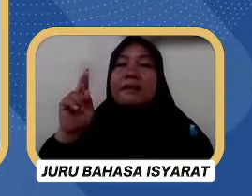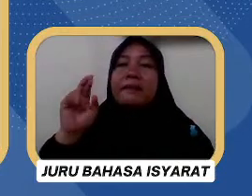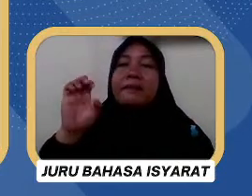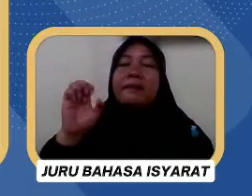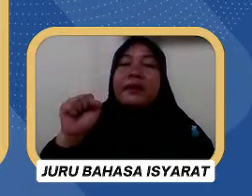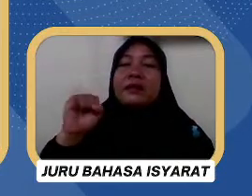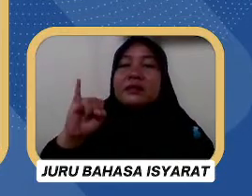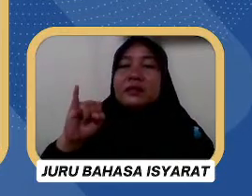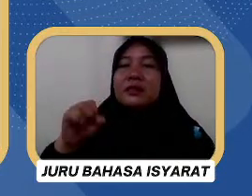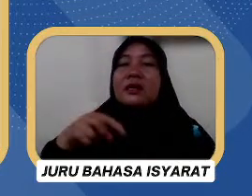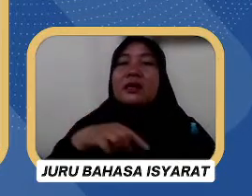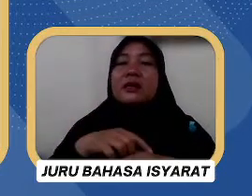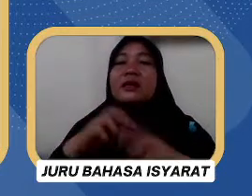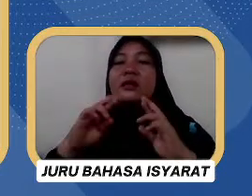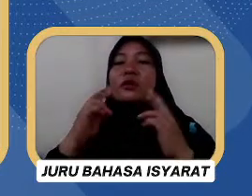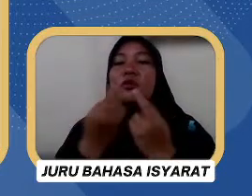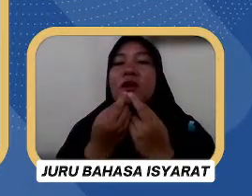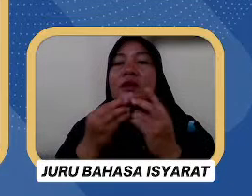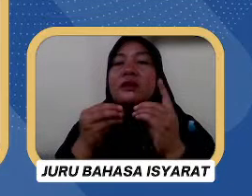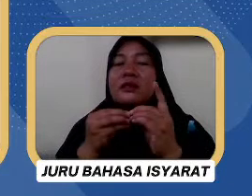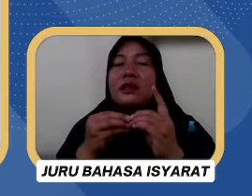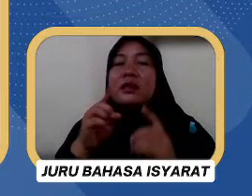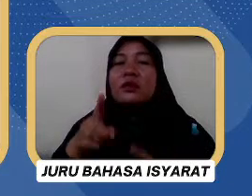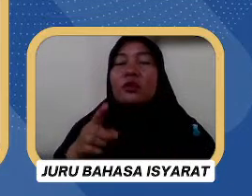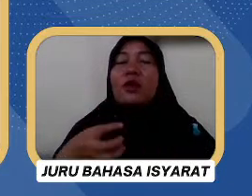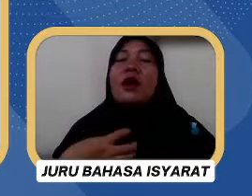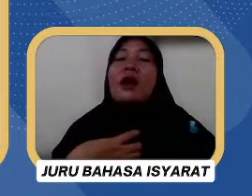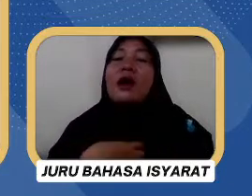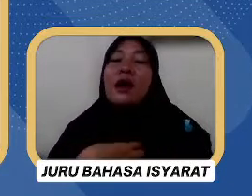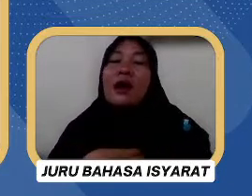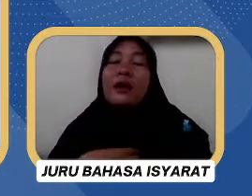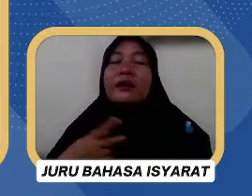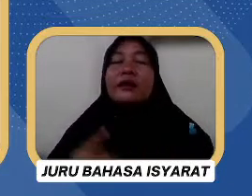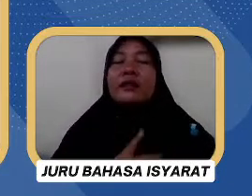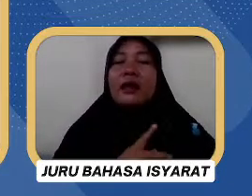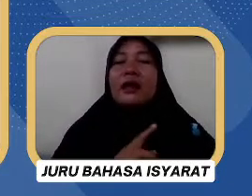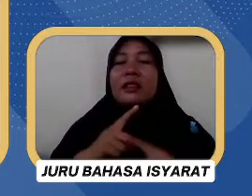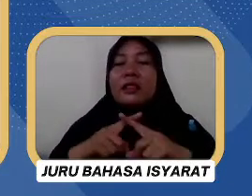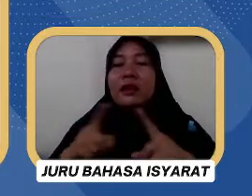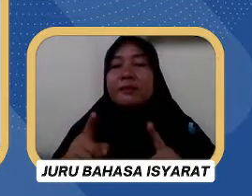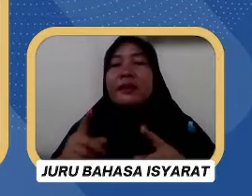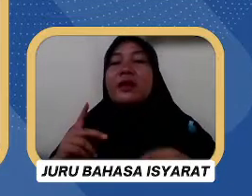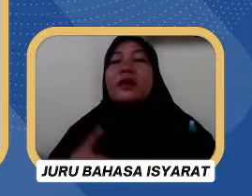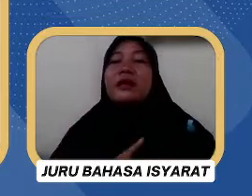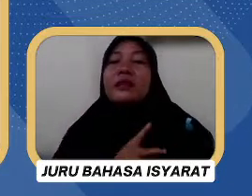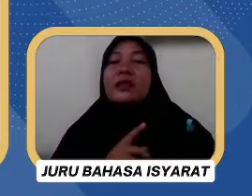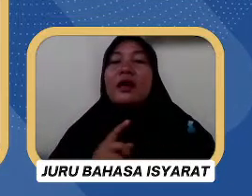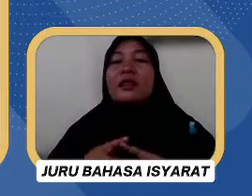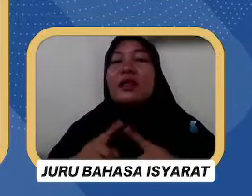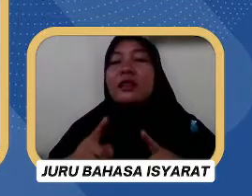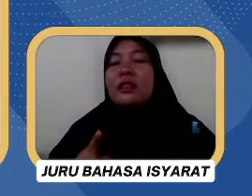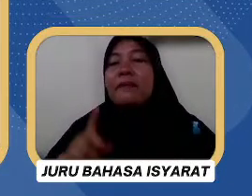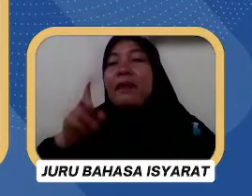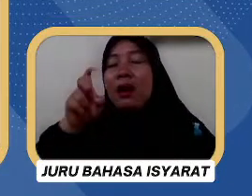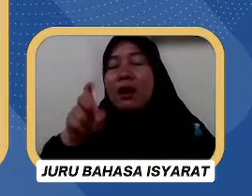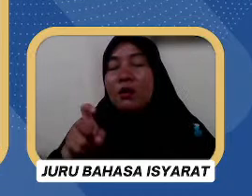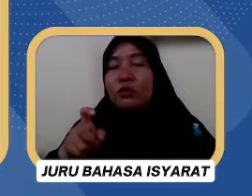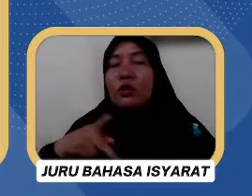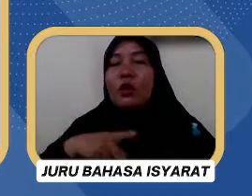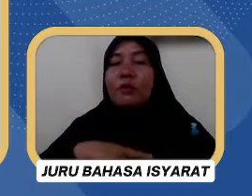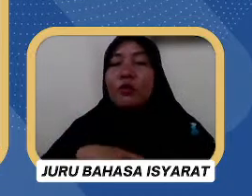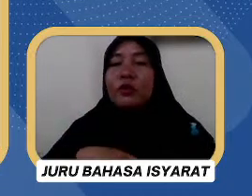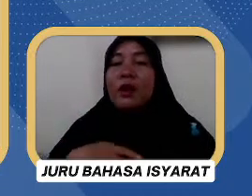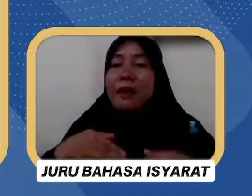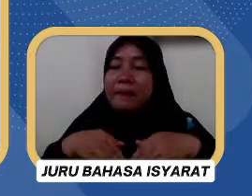sampai melanggar hak orang lain. Oleh sebab itu ketika kita berinteraksi di ruang sosial, ketika kita berinteraksi di ruang digital, dalam artian